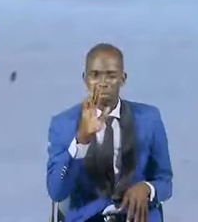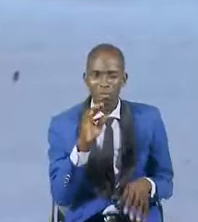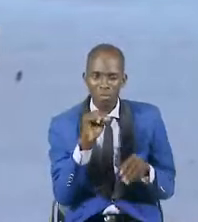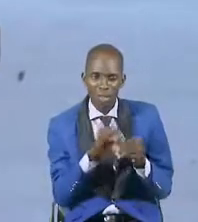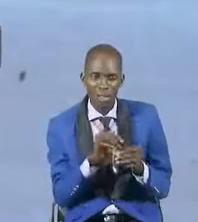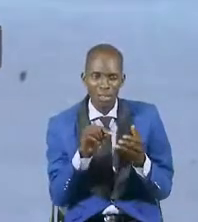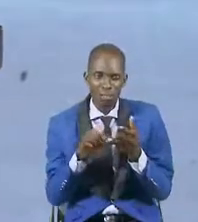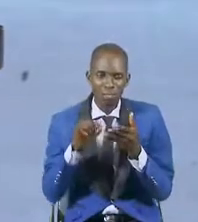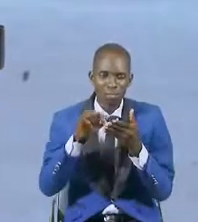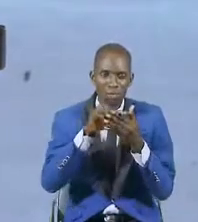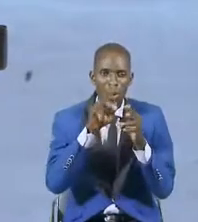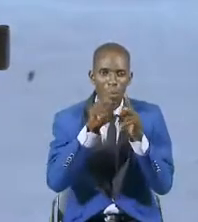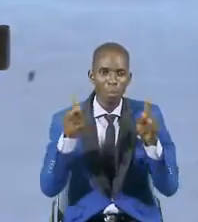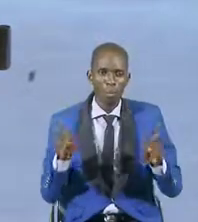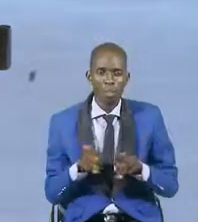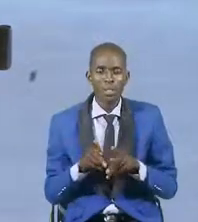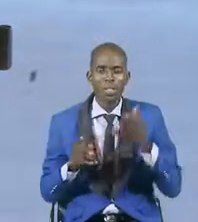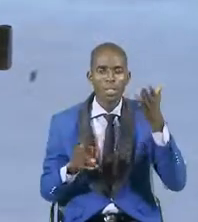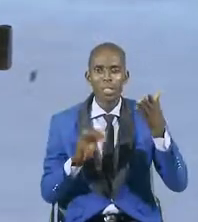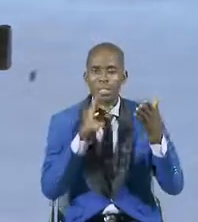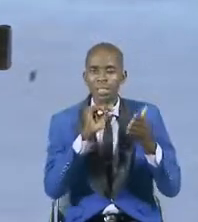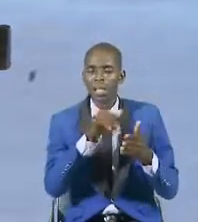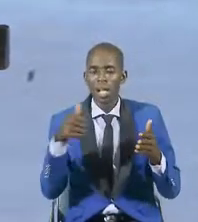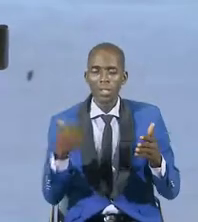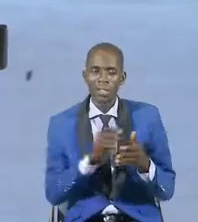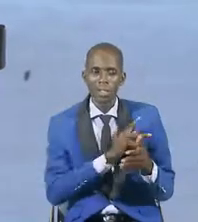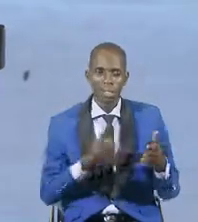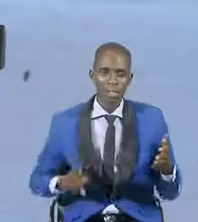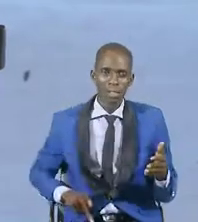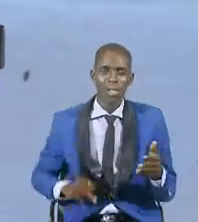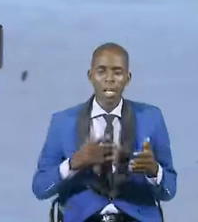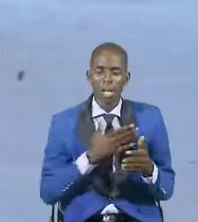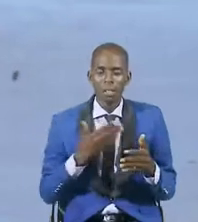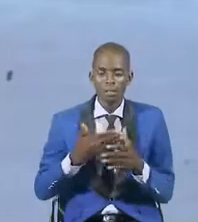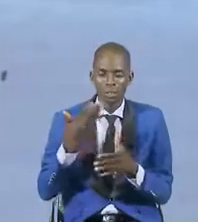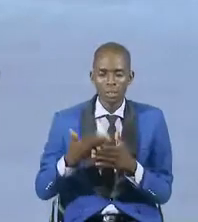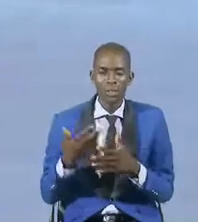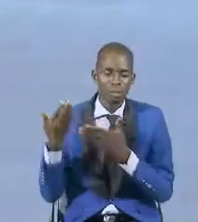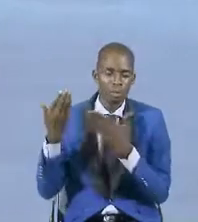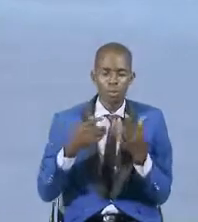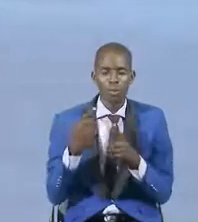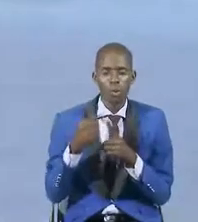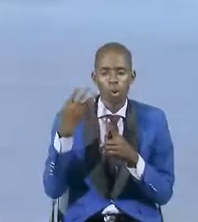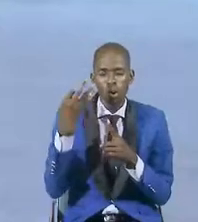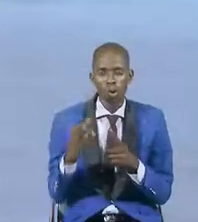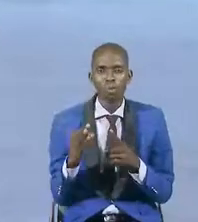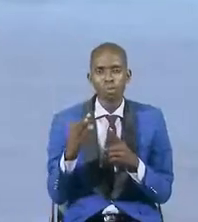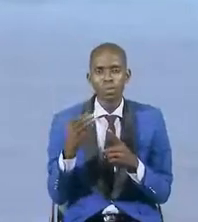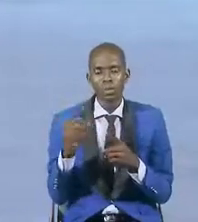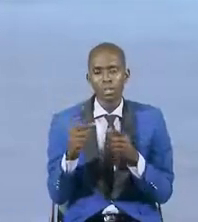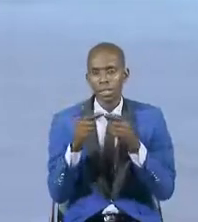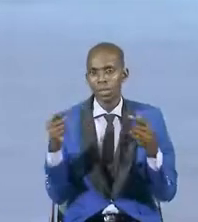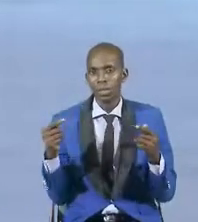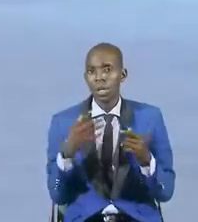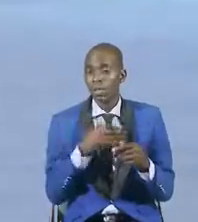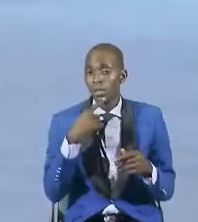à tel lieu se trouve le roi d'Assyrie, et la parole de sagesse, il va le dire, ne va